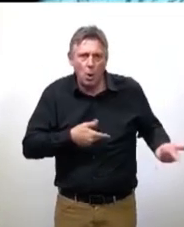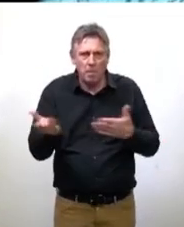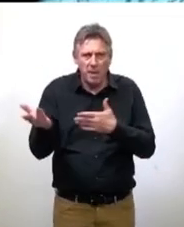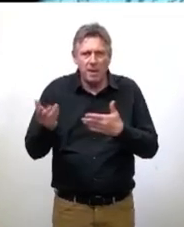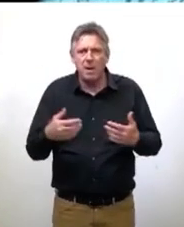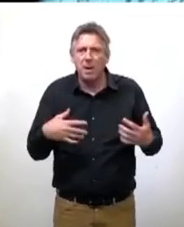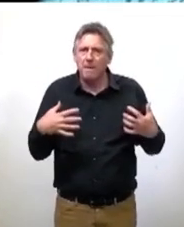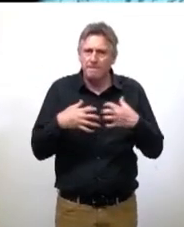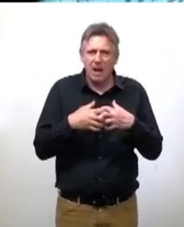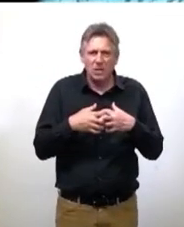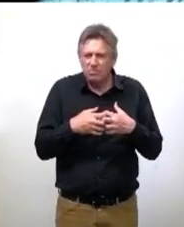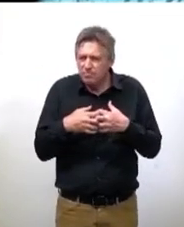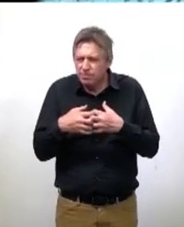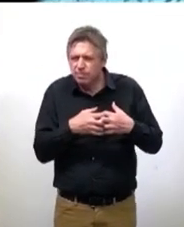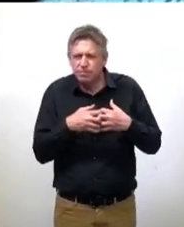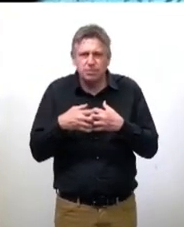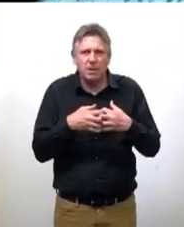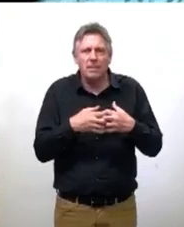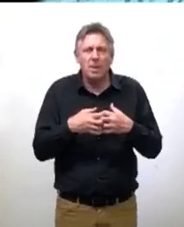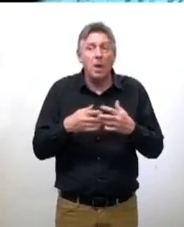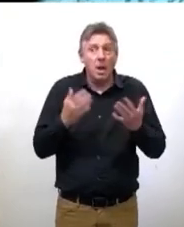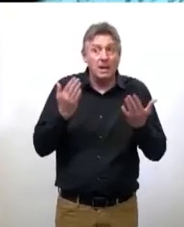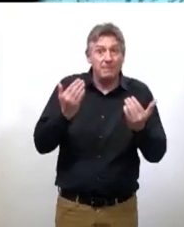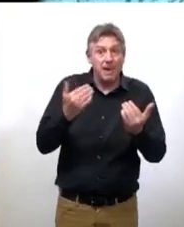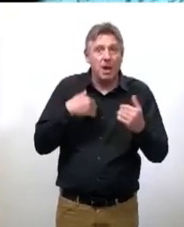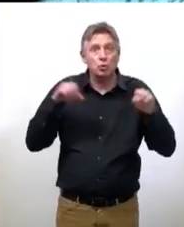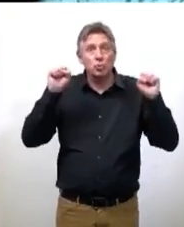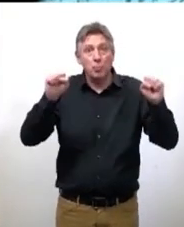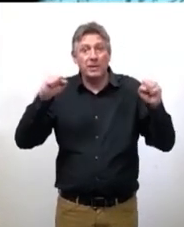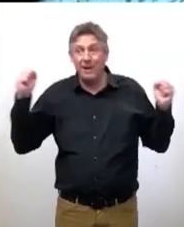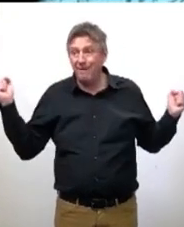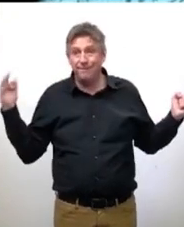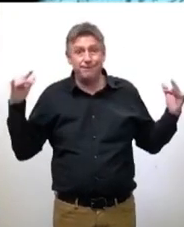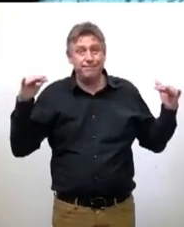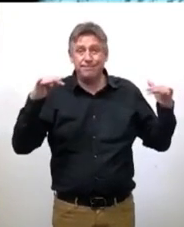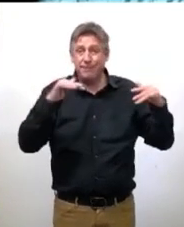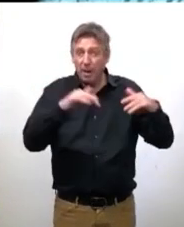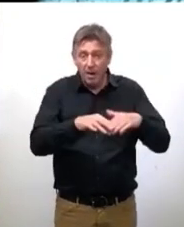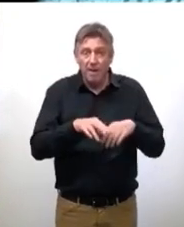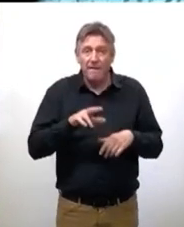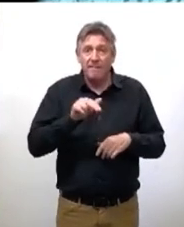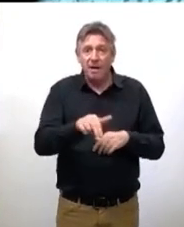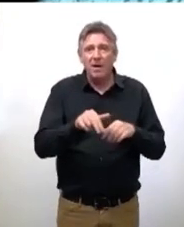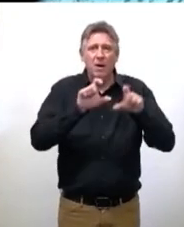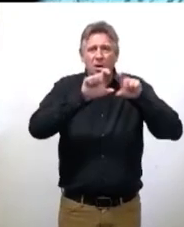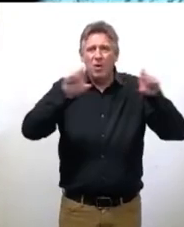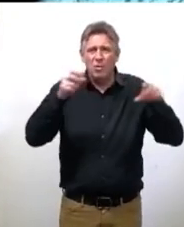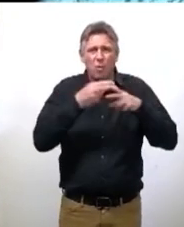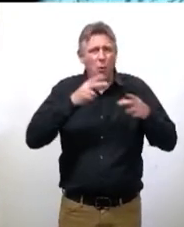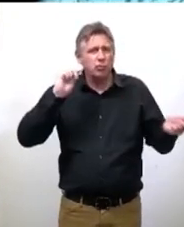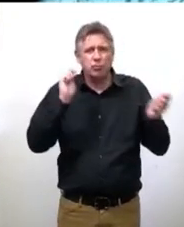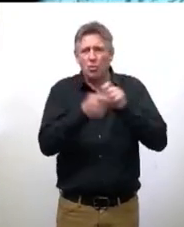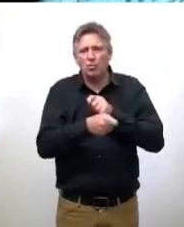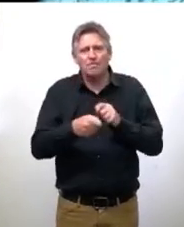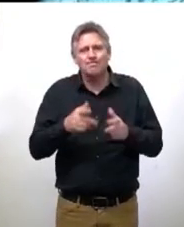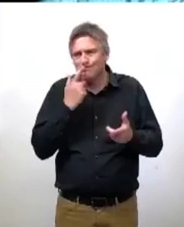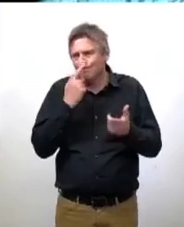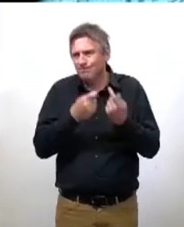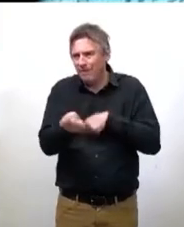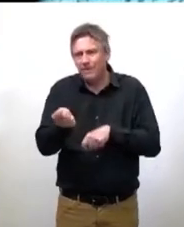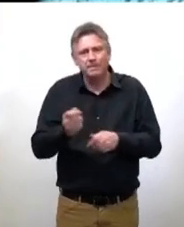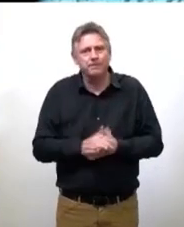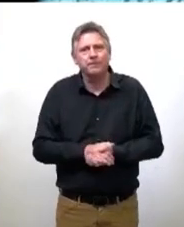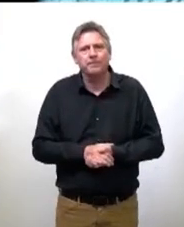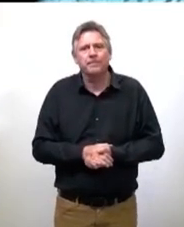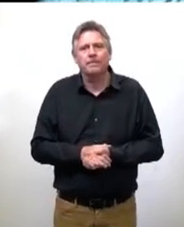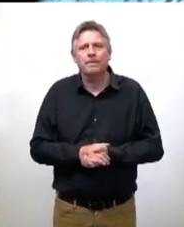on espère un retour des supporters dans les stades, cette offre de naming m'a semblé donc particulièrement malvenue. Vous noterez enfin et aussi